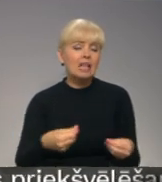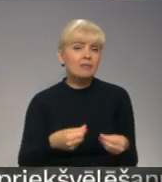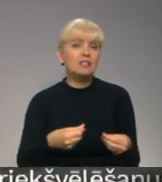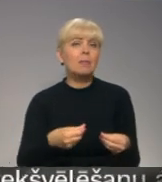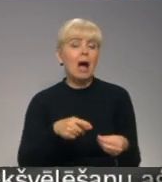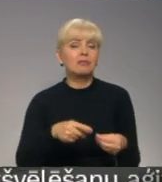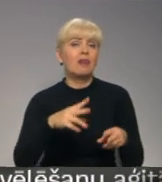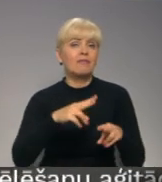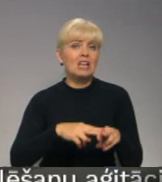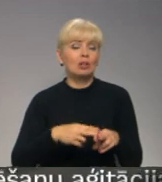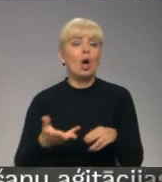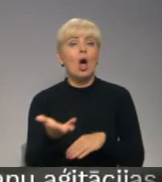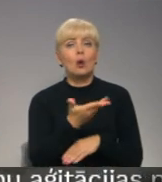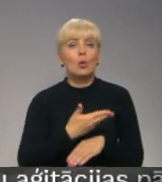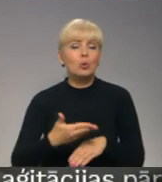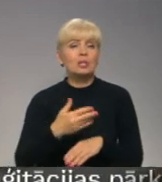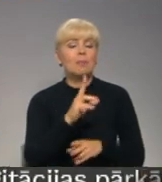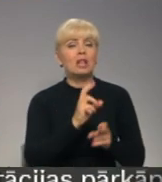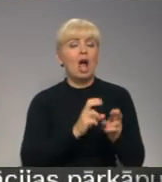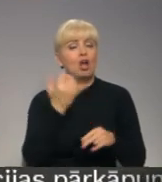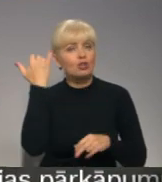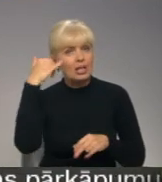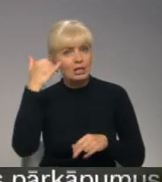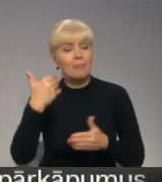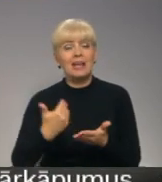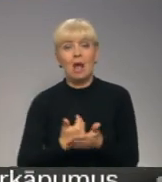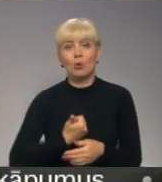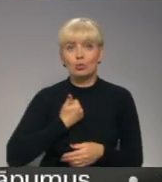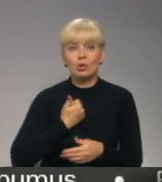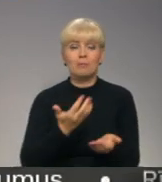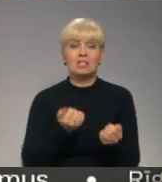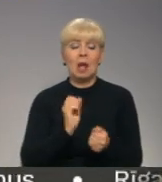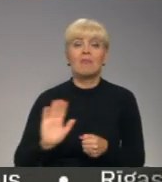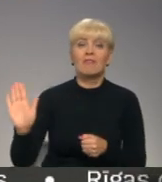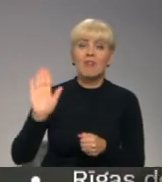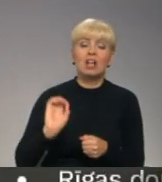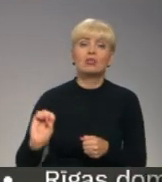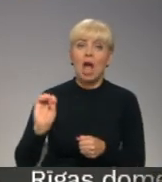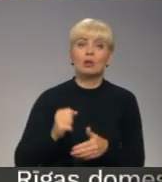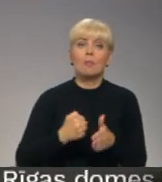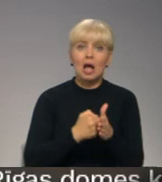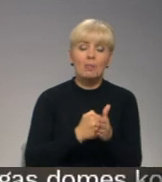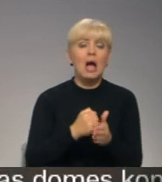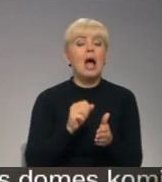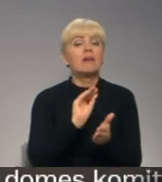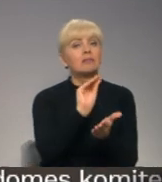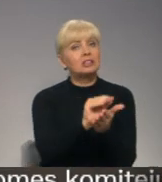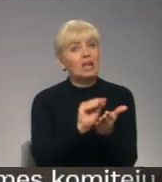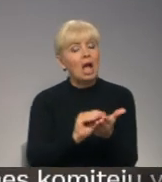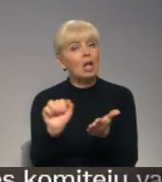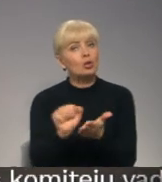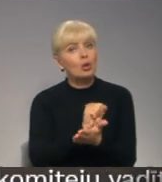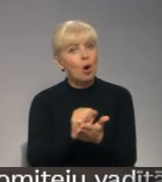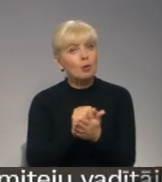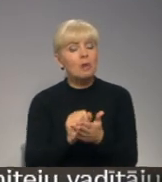inkubātora un Kurzemes biznesa inkubātora pārstāvi stāsta, ka jaunu uzņēmumiem, lai saņemtu valsts vai Eiropas atbalstu, esot jāstrādā pie dokumentācijas apstrādes, kas